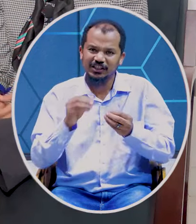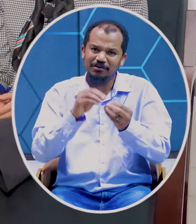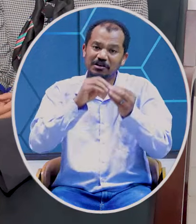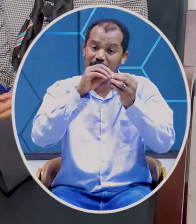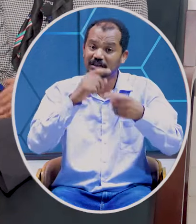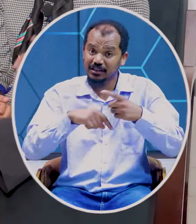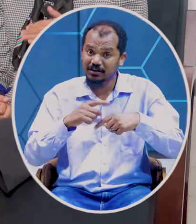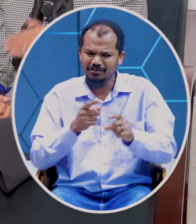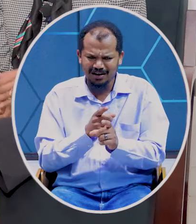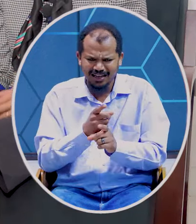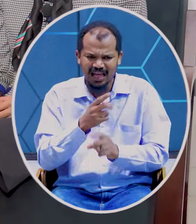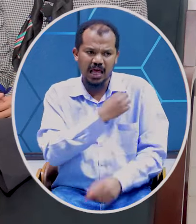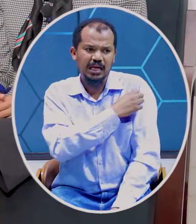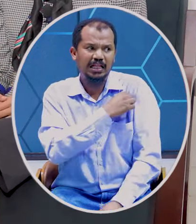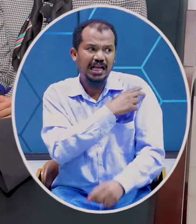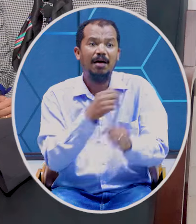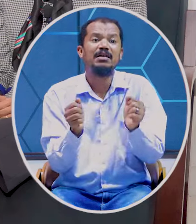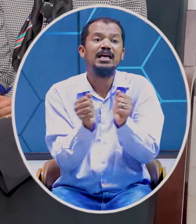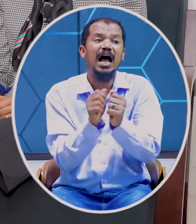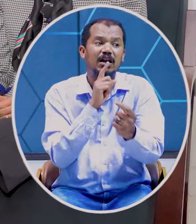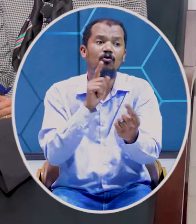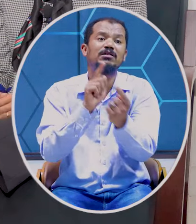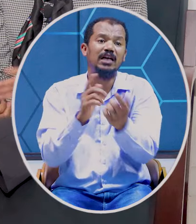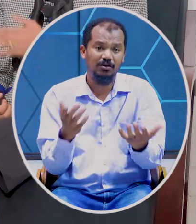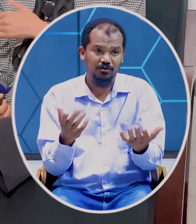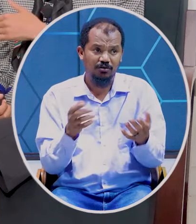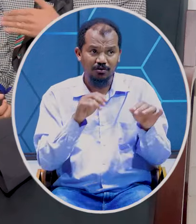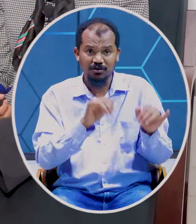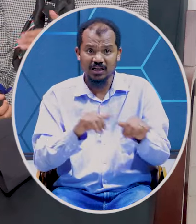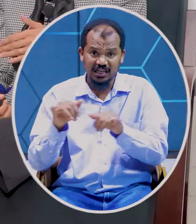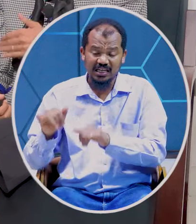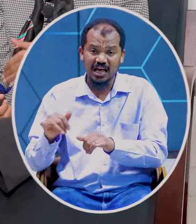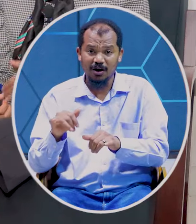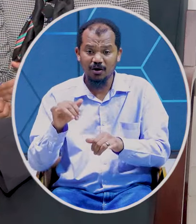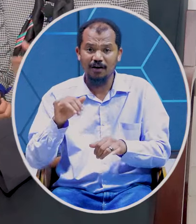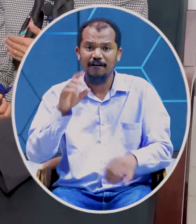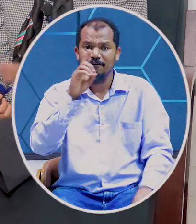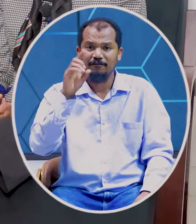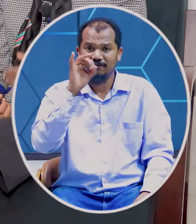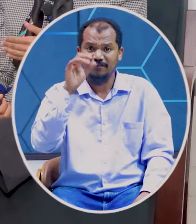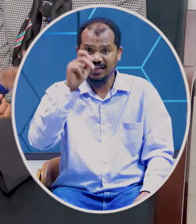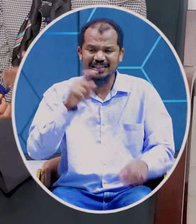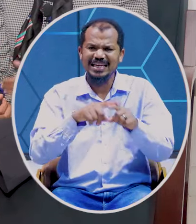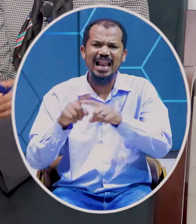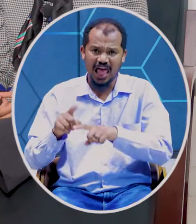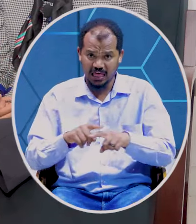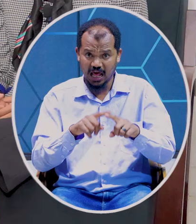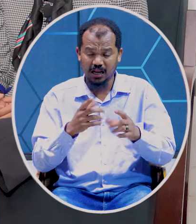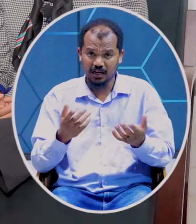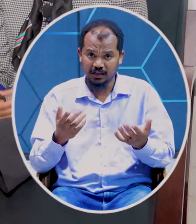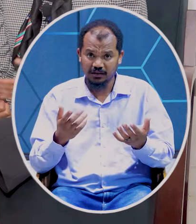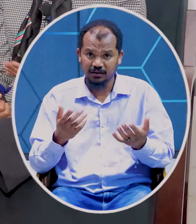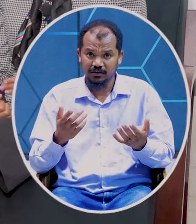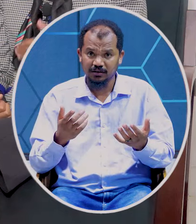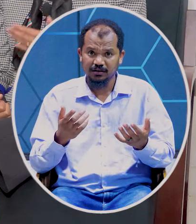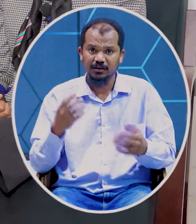እየገፋች ስትመጪ በቀጥታ ከታካሚ ጋር የምትገናኝበት መንገድ እንደየፊልዱ ቢለያየም እየቀነሰ